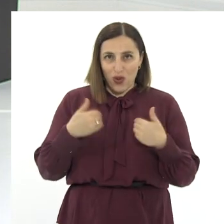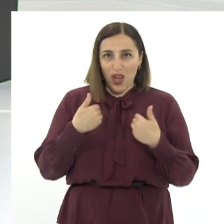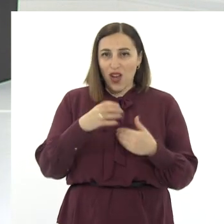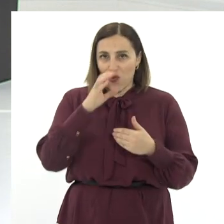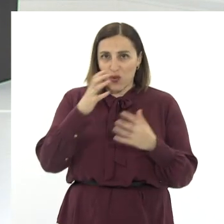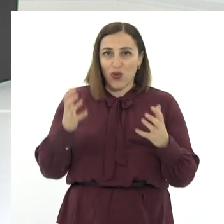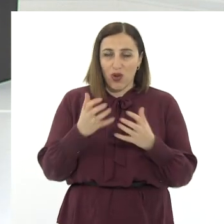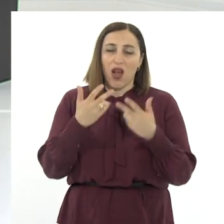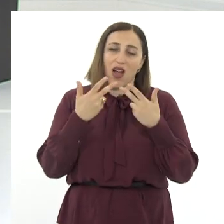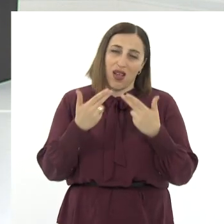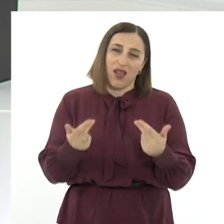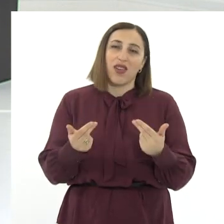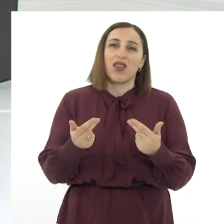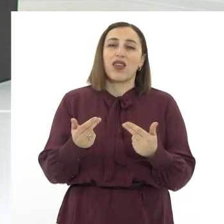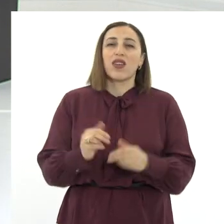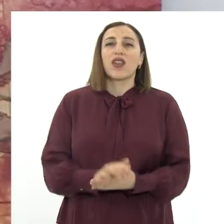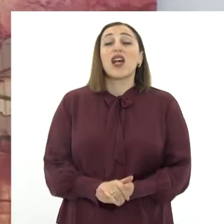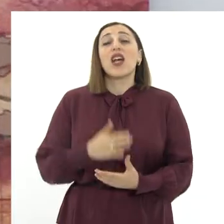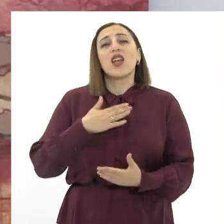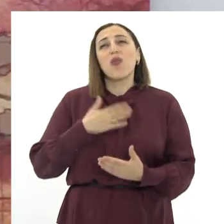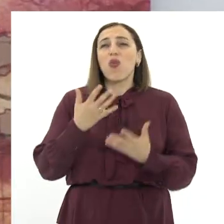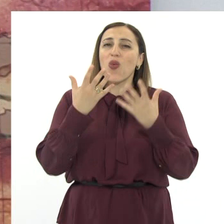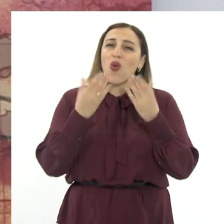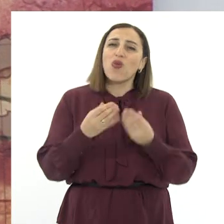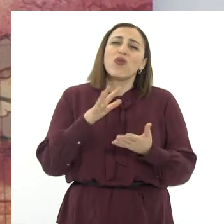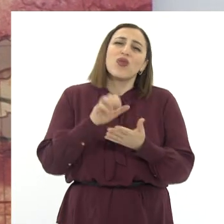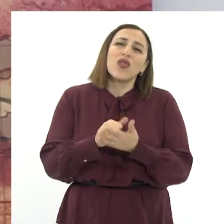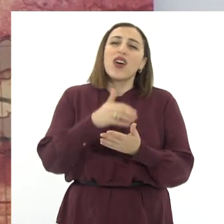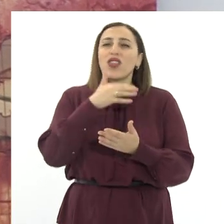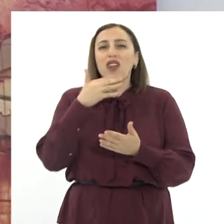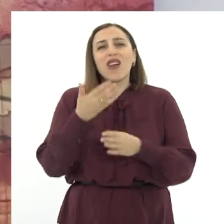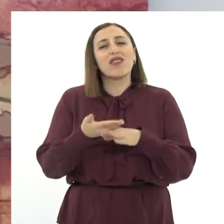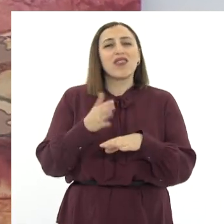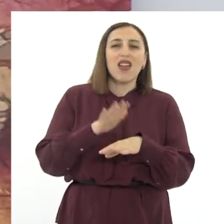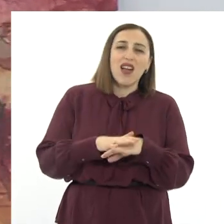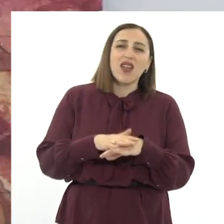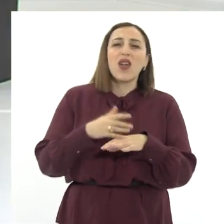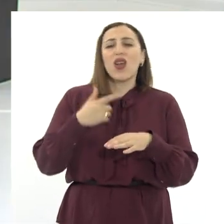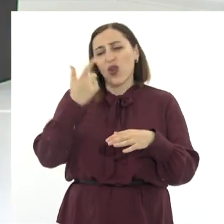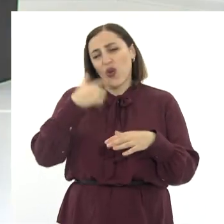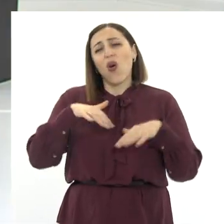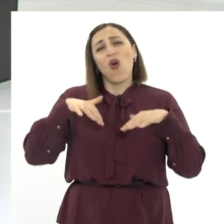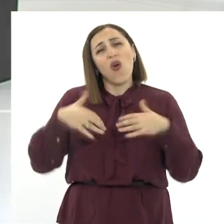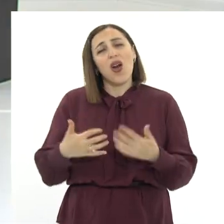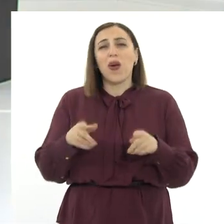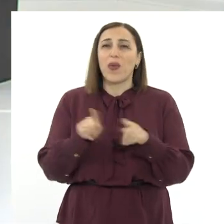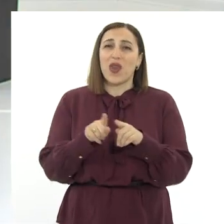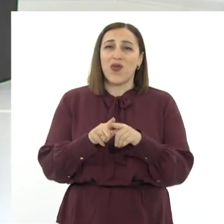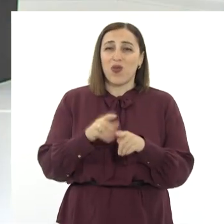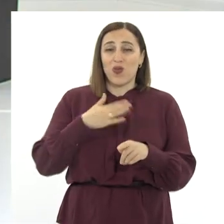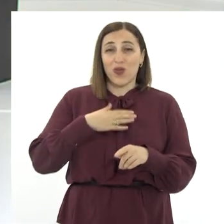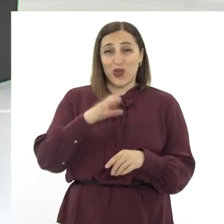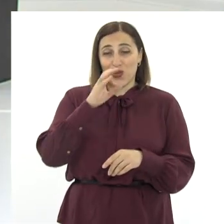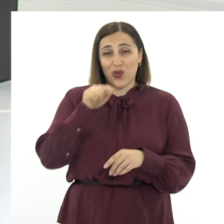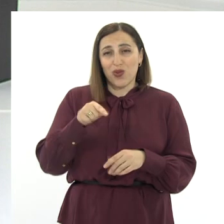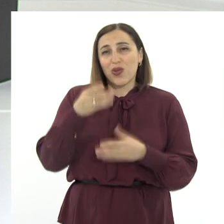հայտնվեց ձեր կյանքում։ Այո, գոհ եմ, ինչքան էլ օրս հագեցած է եւ ինչքան էլ ծանրաբեռնված է եւ ես հոգնում եմ,